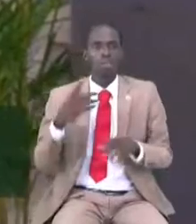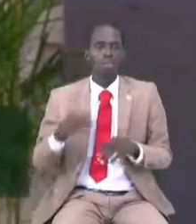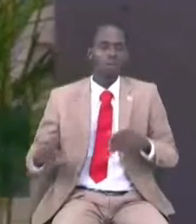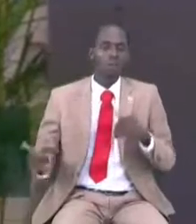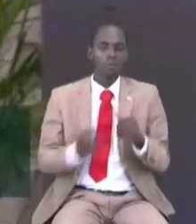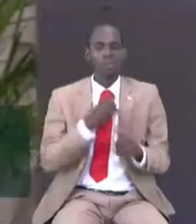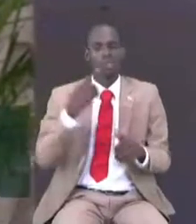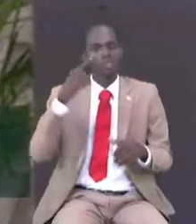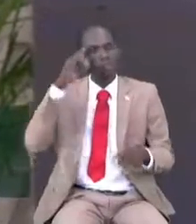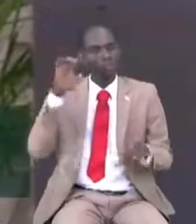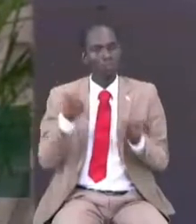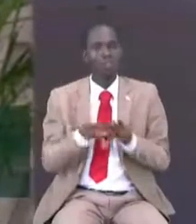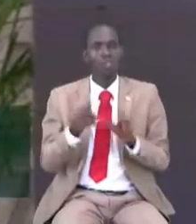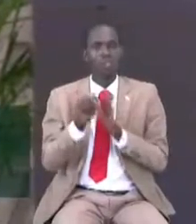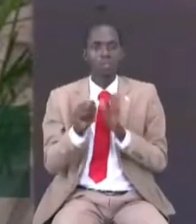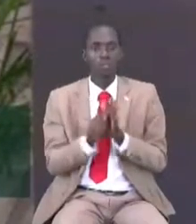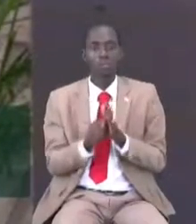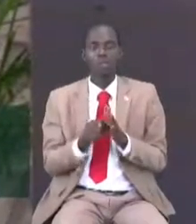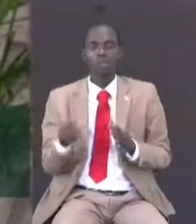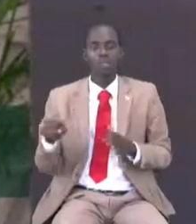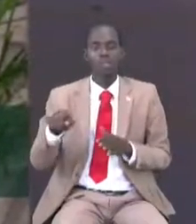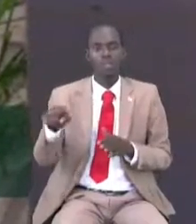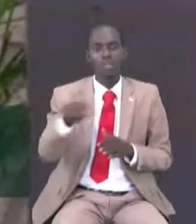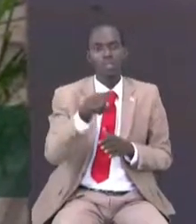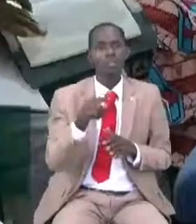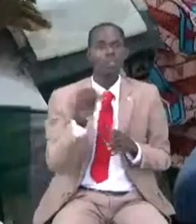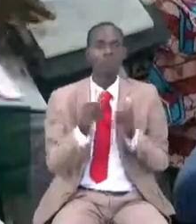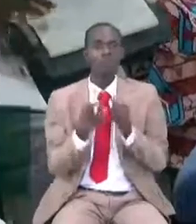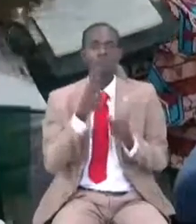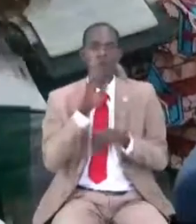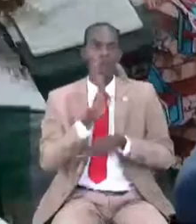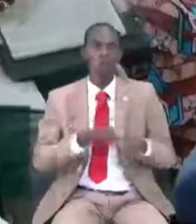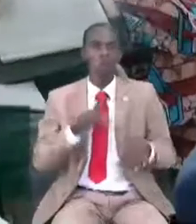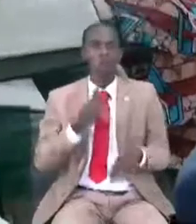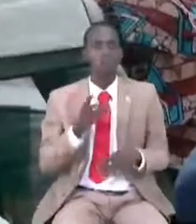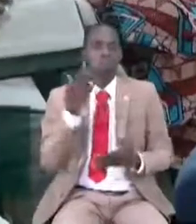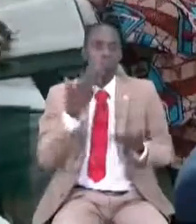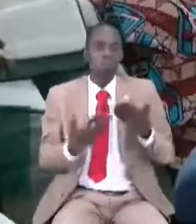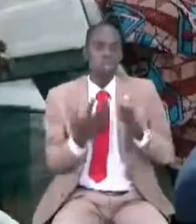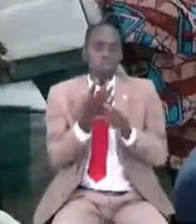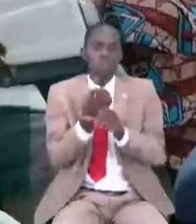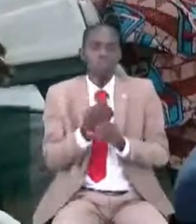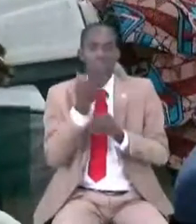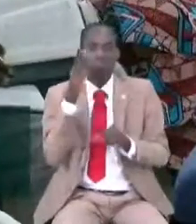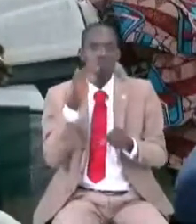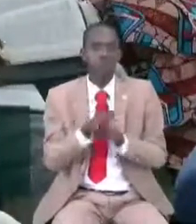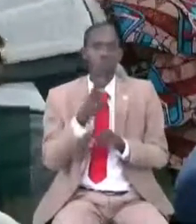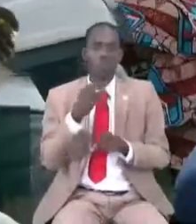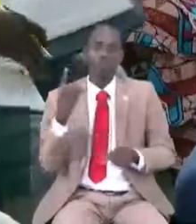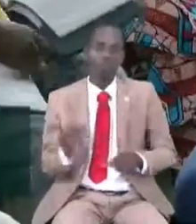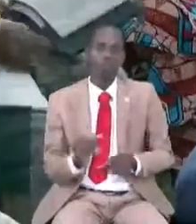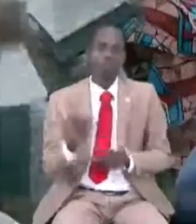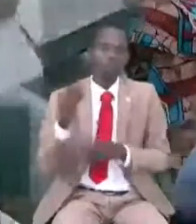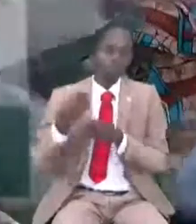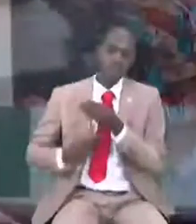reçoivent l'héritage éternel qui leur a été promis. C'est par sa médiation que tout cela a